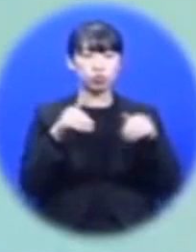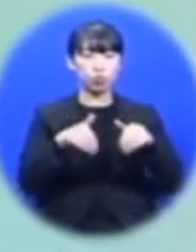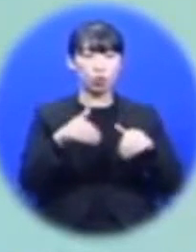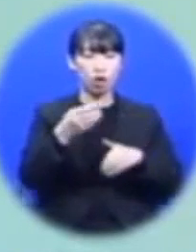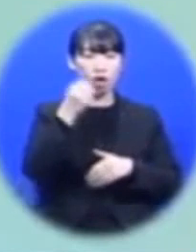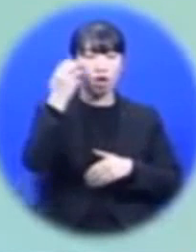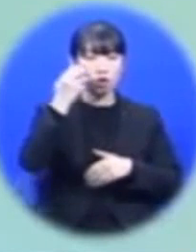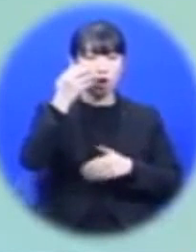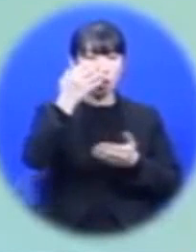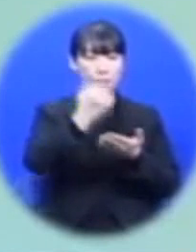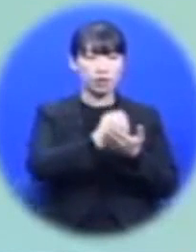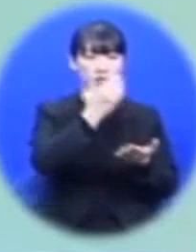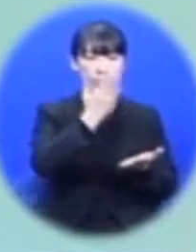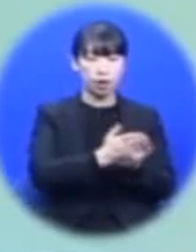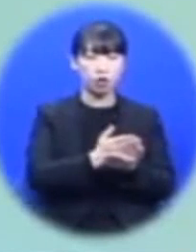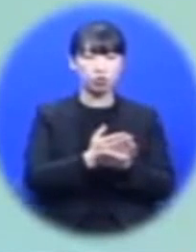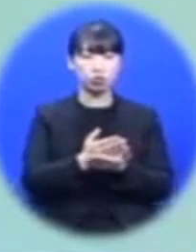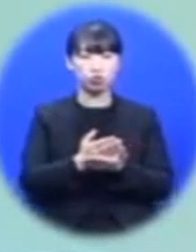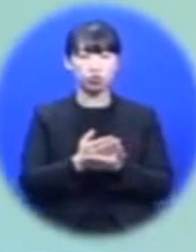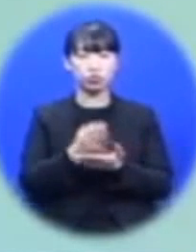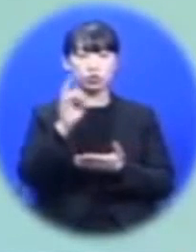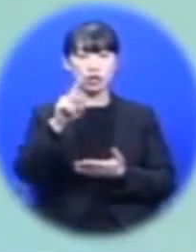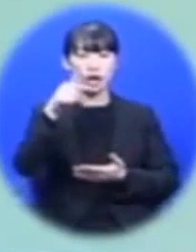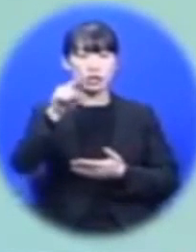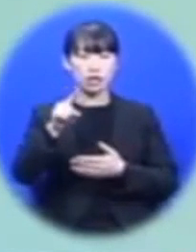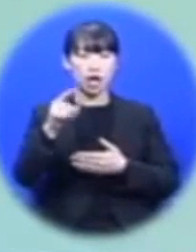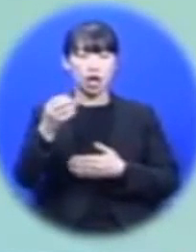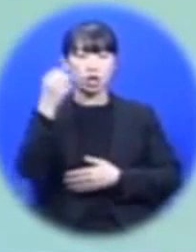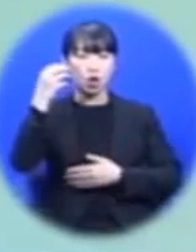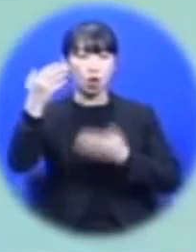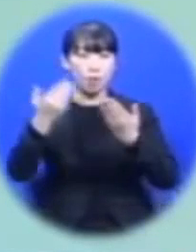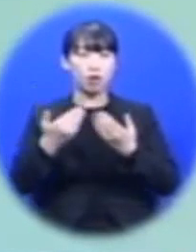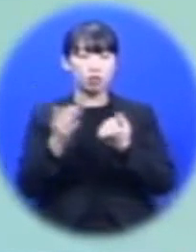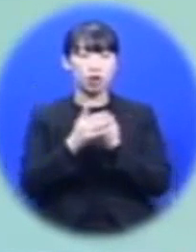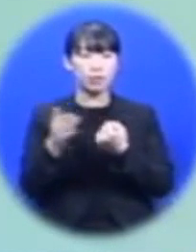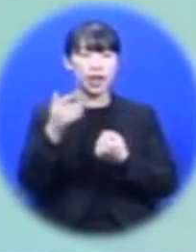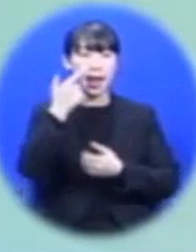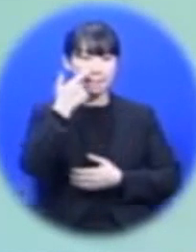양자의 영을 받았으므로 우리가 아빠 아버지라고 부르짖느니라